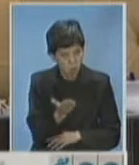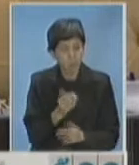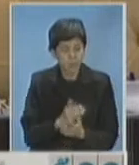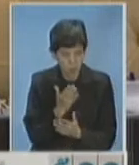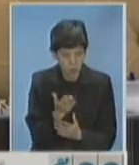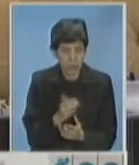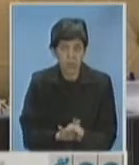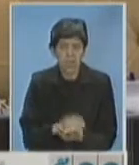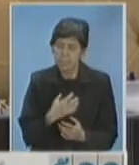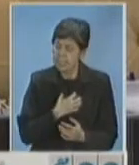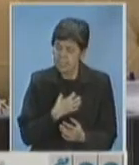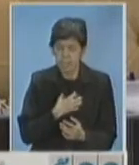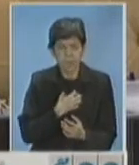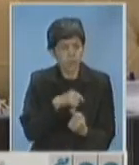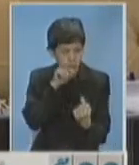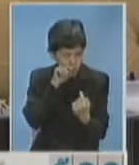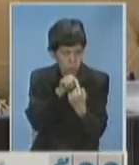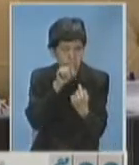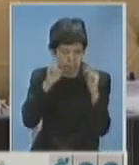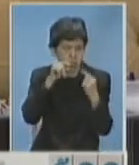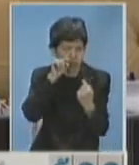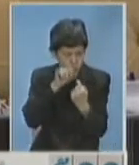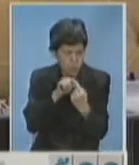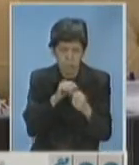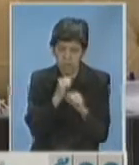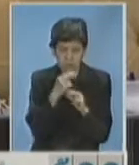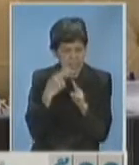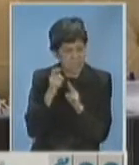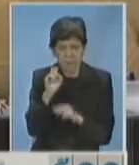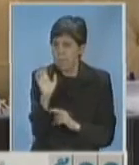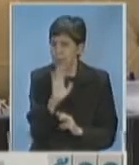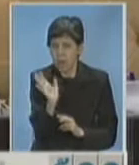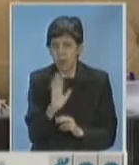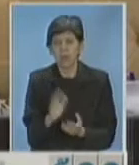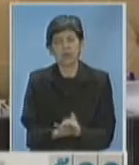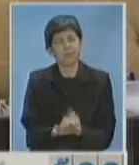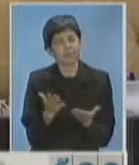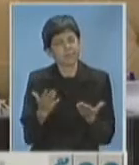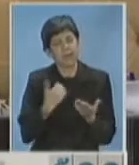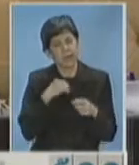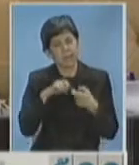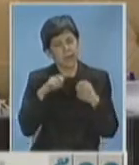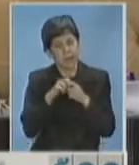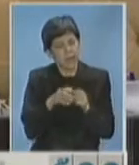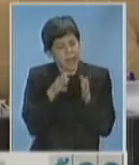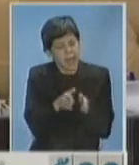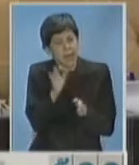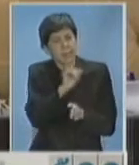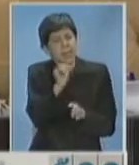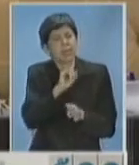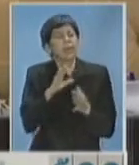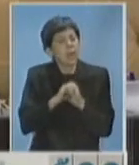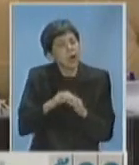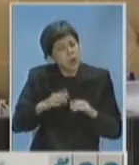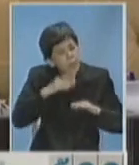นะครับเอาให้มันอยู่ในประเด็นแล้วไม่ทำให้คนอื่นเขาเสียหายแล้วไม่เข้าข่ายที่จะเป็นการใส่ร้ายให้เป็น